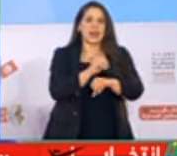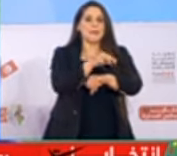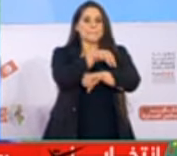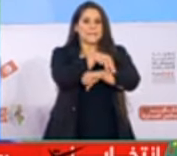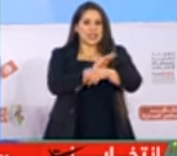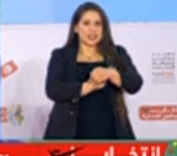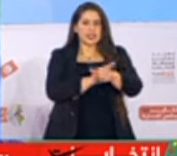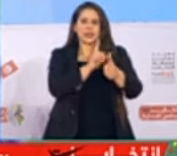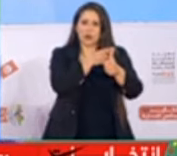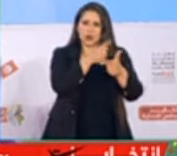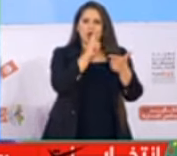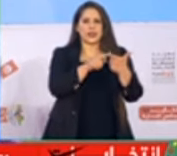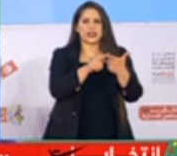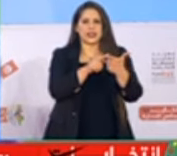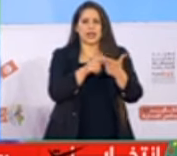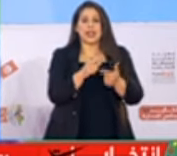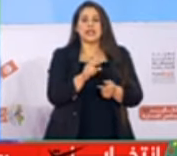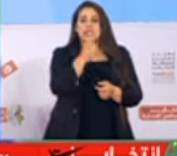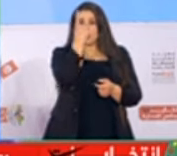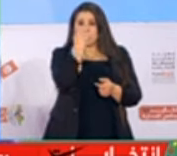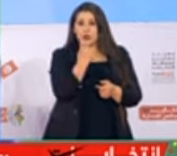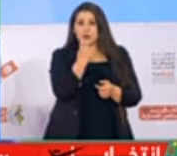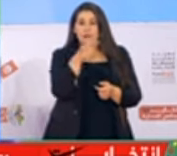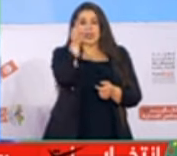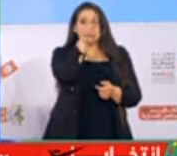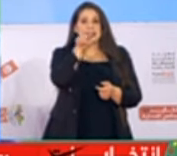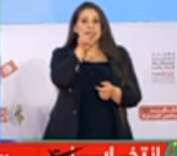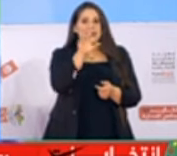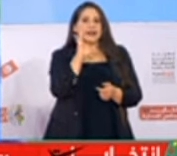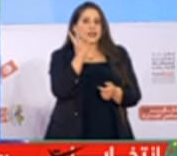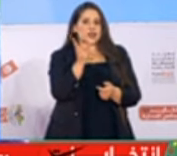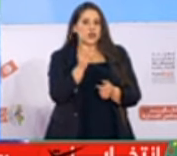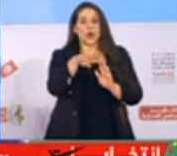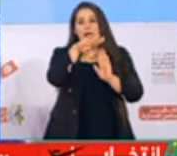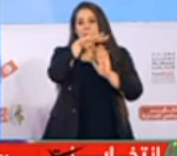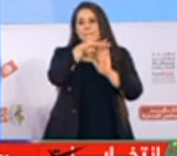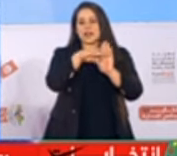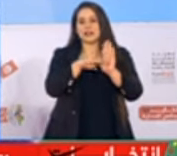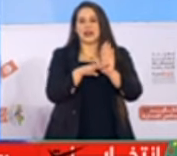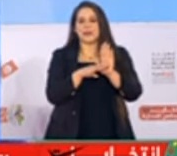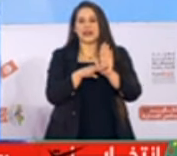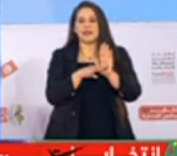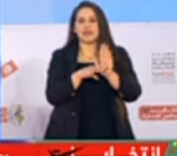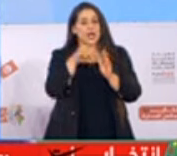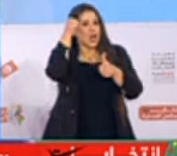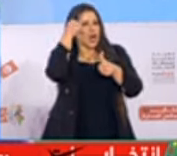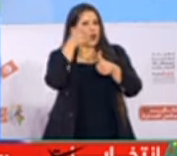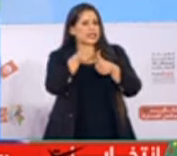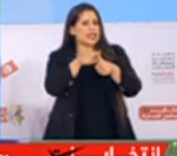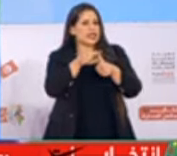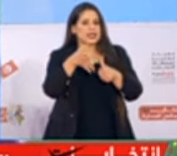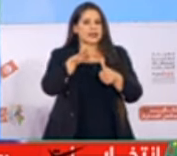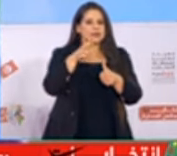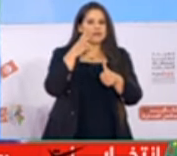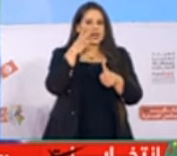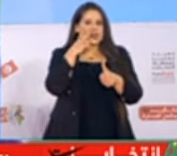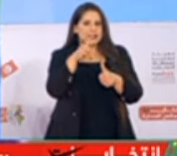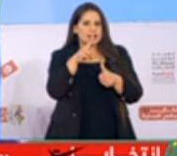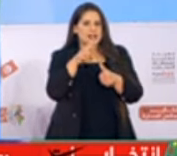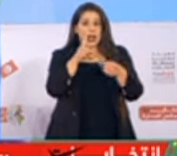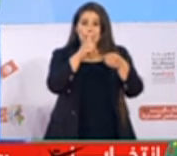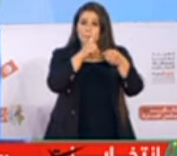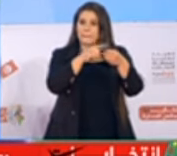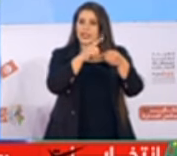ثانية. واليوم نسأله هل هيئة الانتخابات عندها برنامج أو تفكير في أنها تعيد النظر بالاشتراك